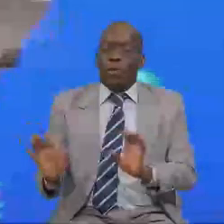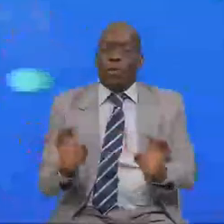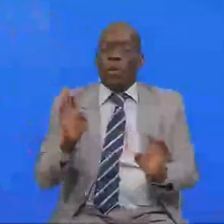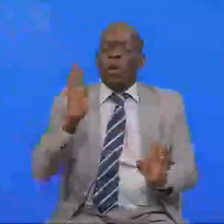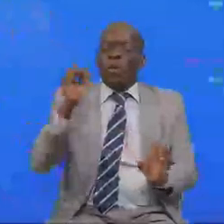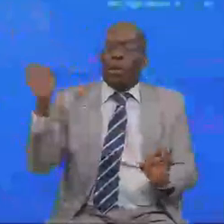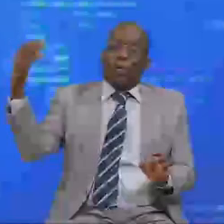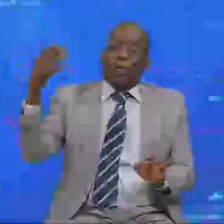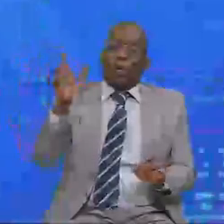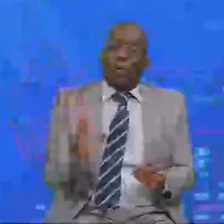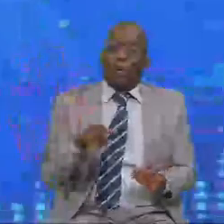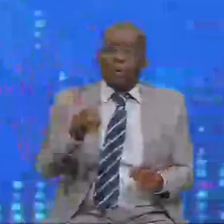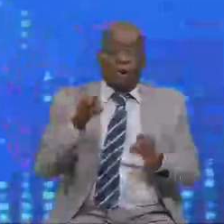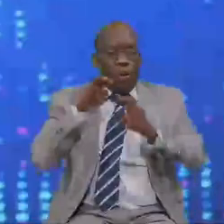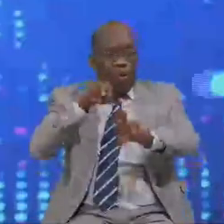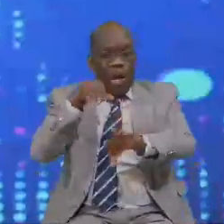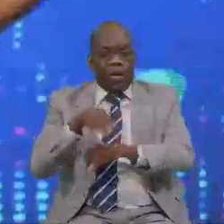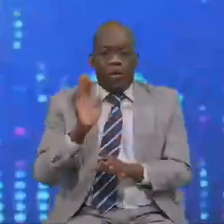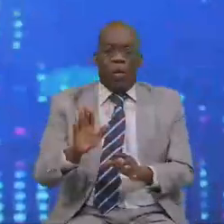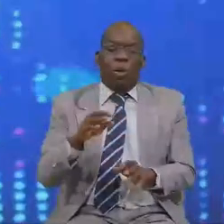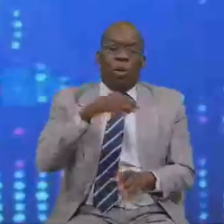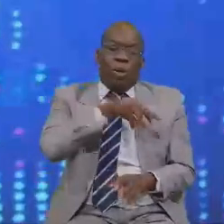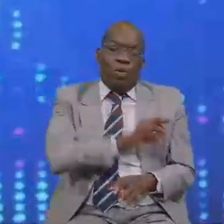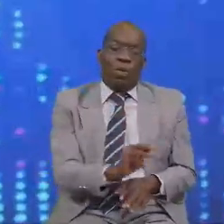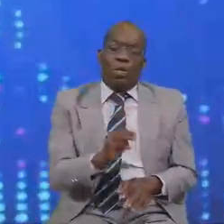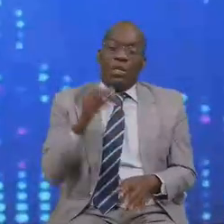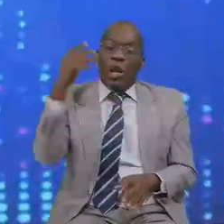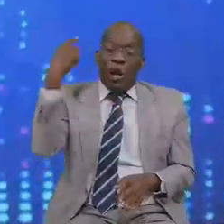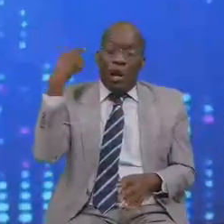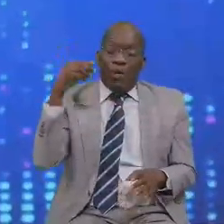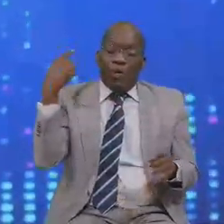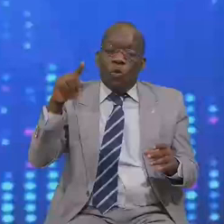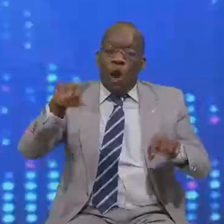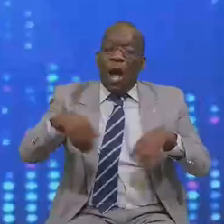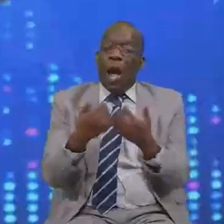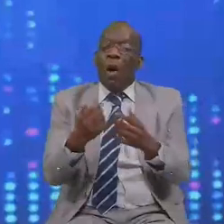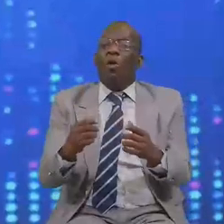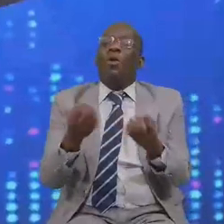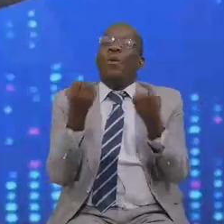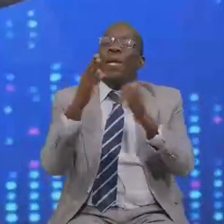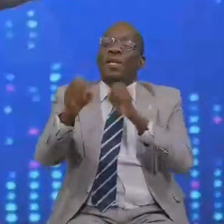Tu regardes ton ministère. Depuis combien d'années maintenant tu es dans le ministère?